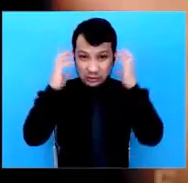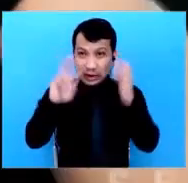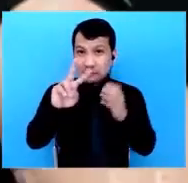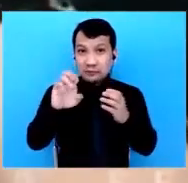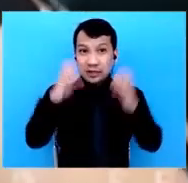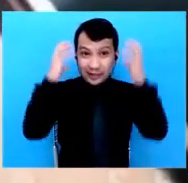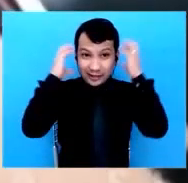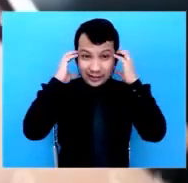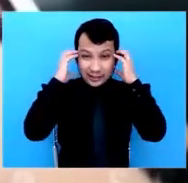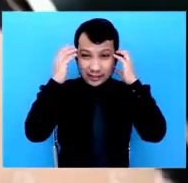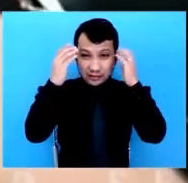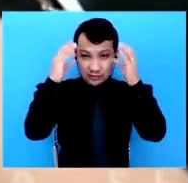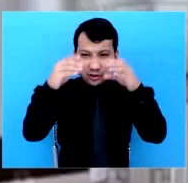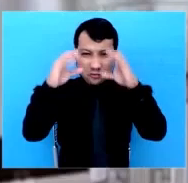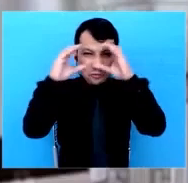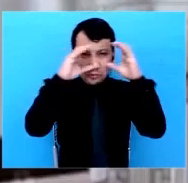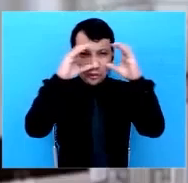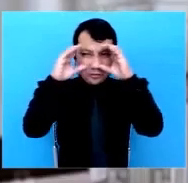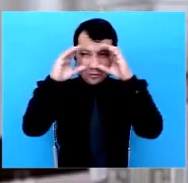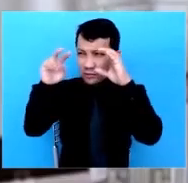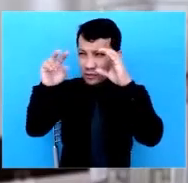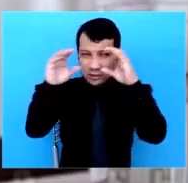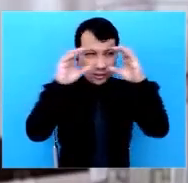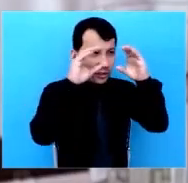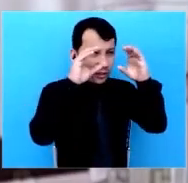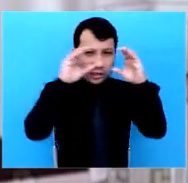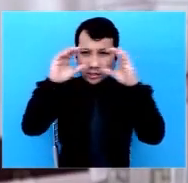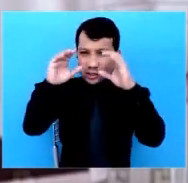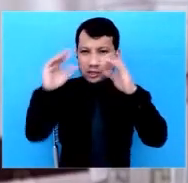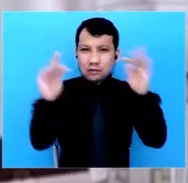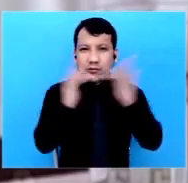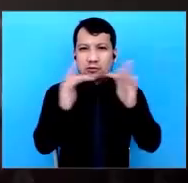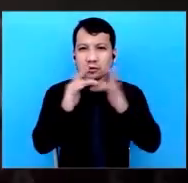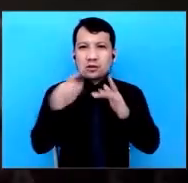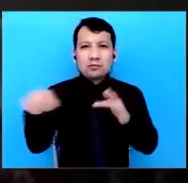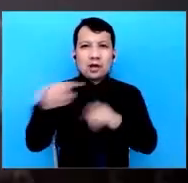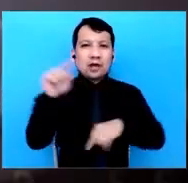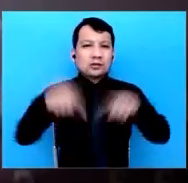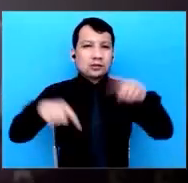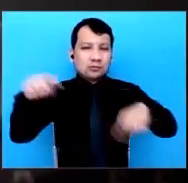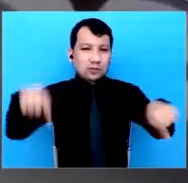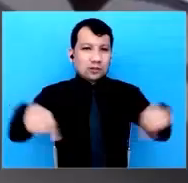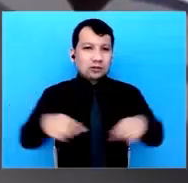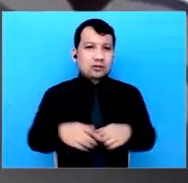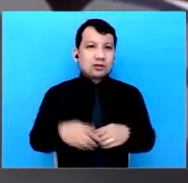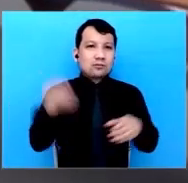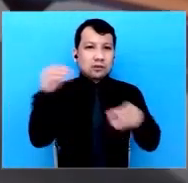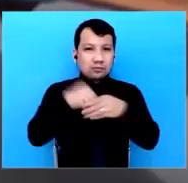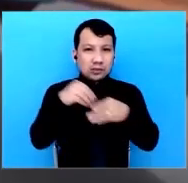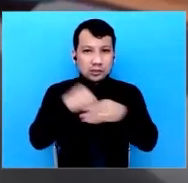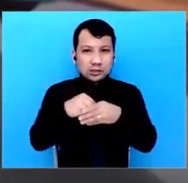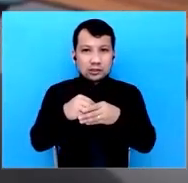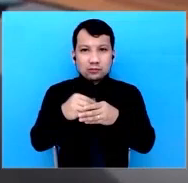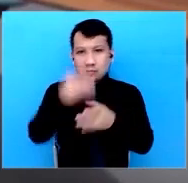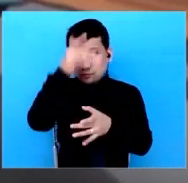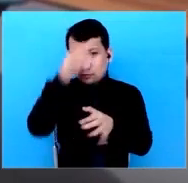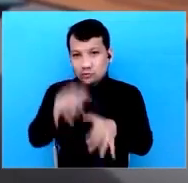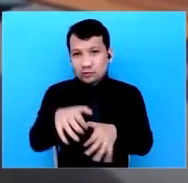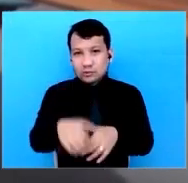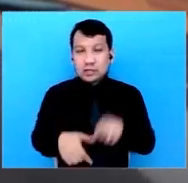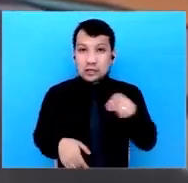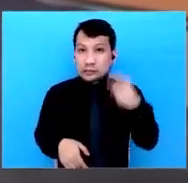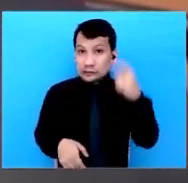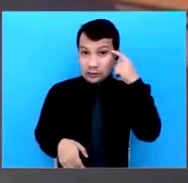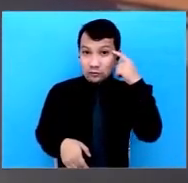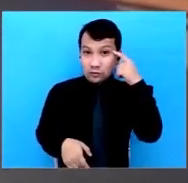At dito makikita mo at maaring maki-interact pa sa ibang tao na parang nasa loob ka ng isang computer game. Isipin mo na parang